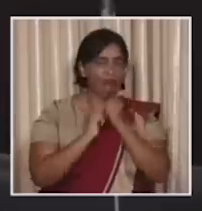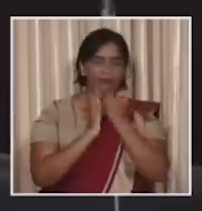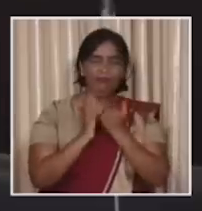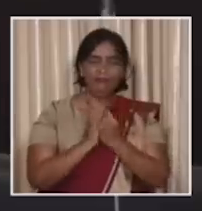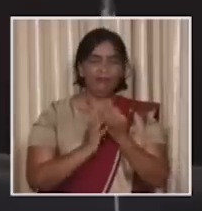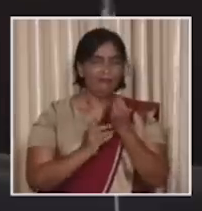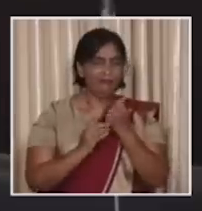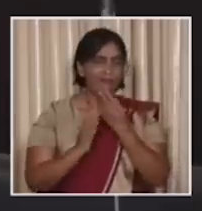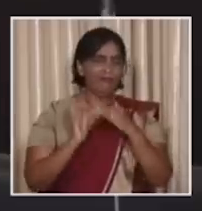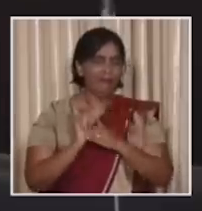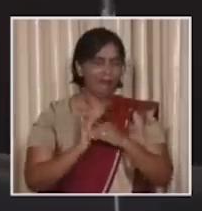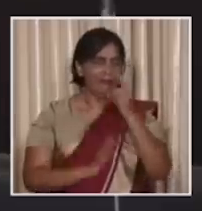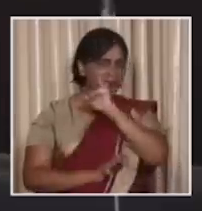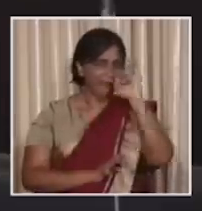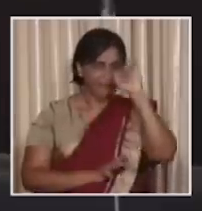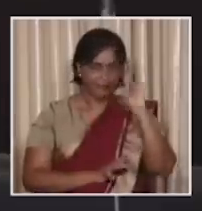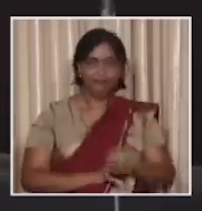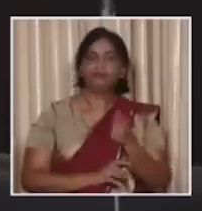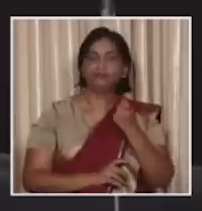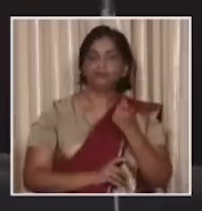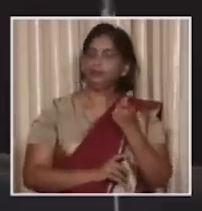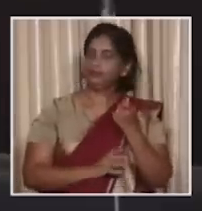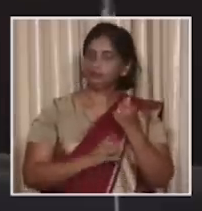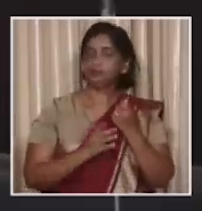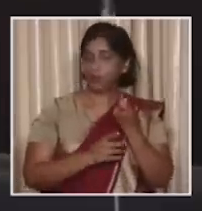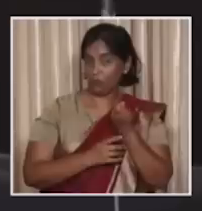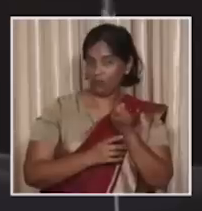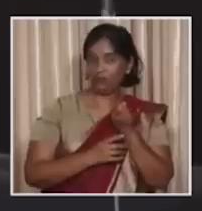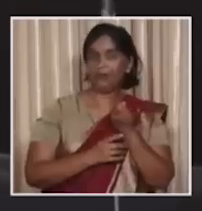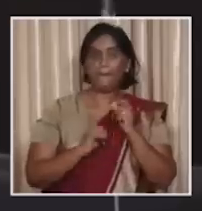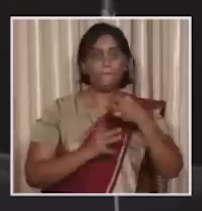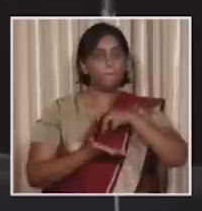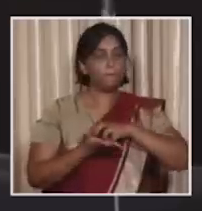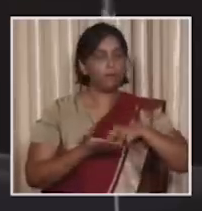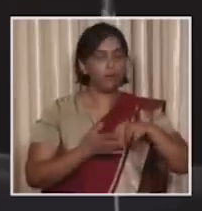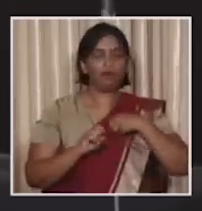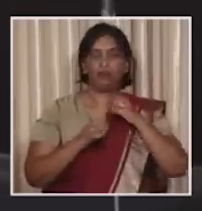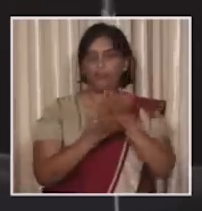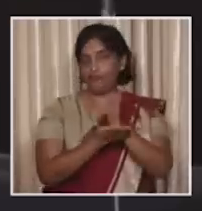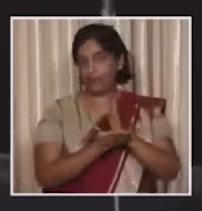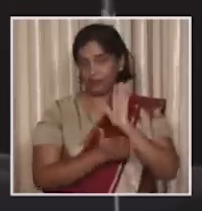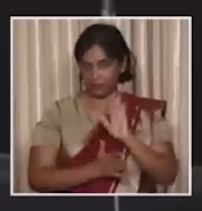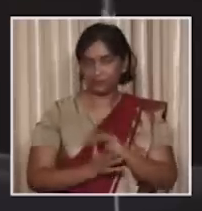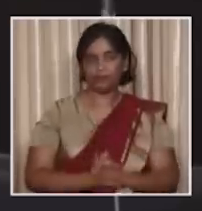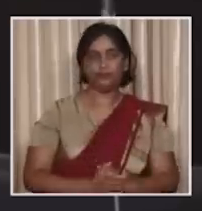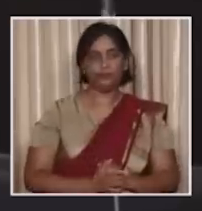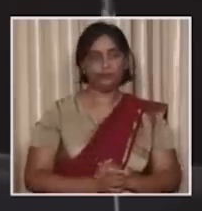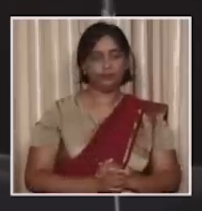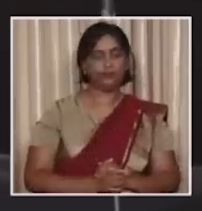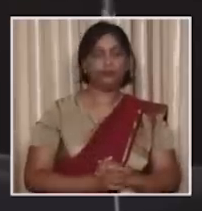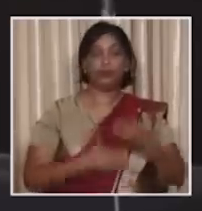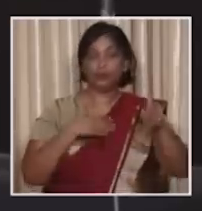සඳහා ප්‍රතිපාදන රුපියල් මිලියන 16,000ක ප්‍රමාණයක් මුදලක් පළාත් සභාවන් වෙත වෙන් කර ඇත. මං